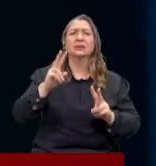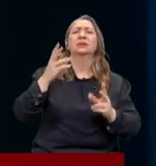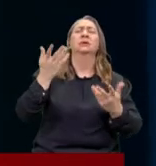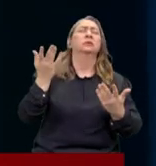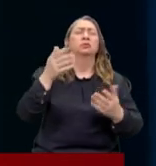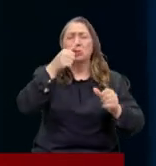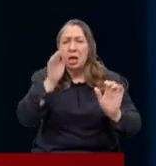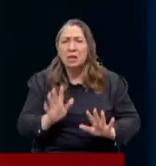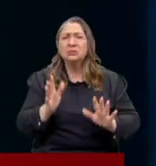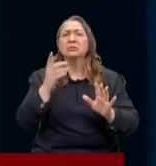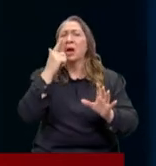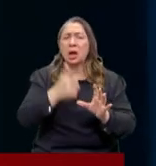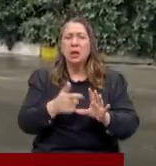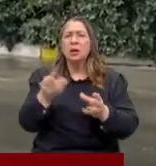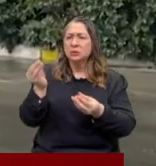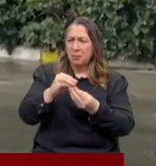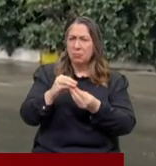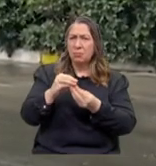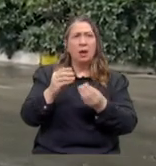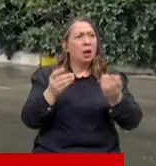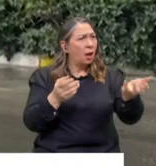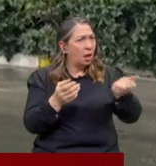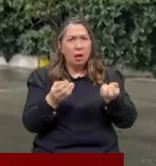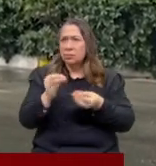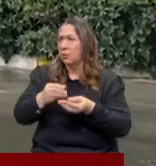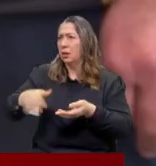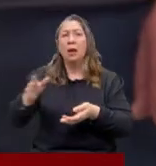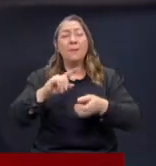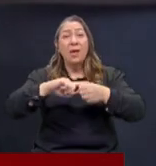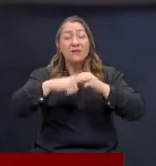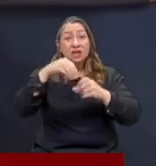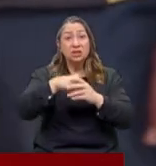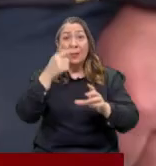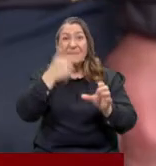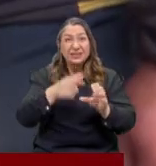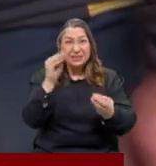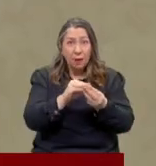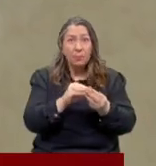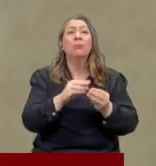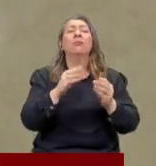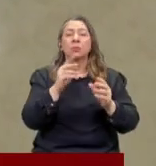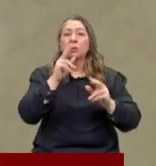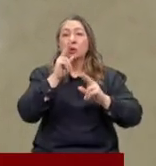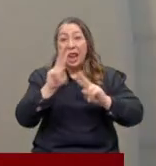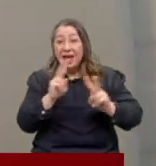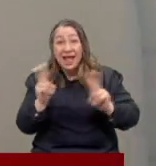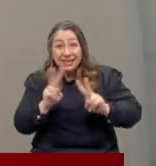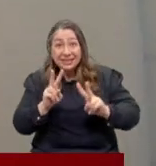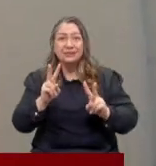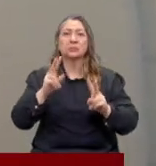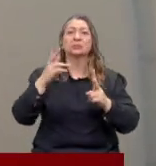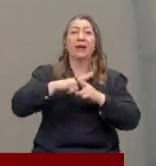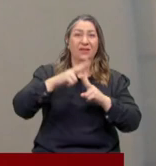ücrete gelen artışın önemli bölümünü geri götürdük. Akaryakıta bir hafta içinde gelen 2 zam pompaya yansıdı. Doğalgaz, elektriğe gelen zamlar da Ocak ayı